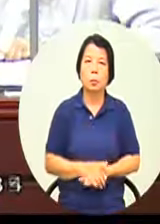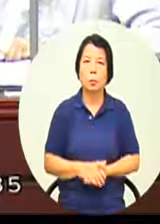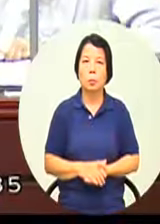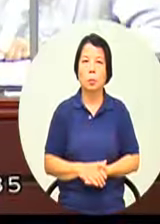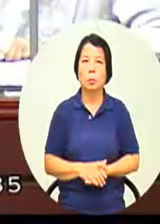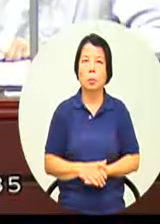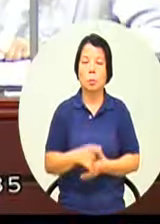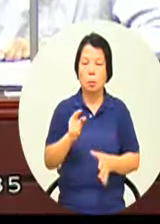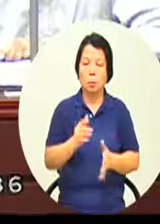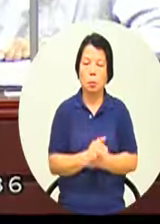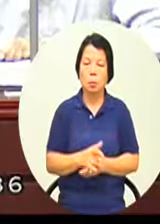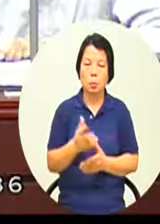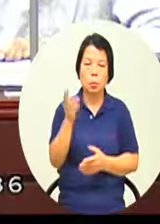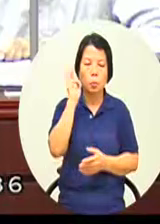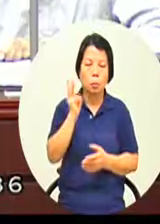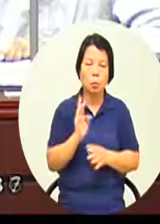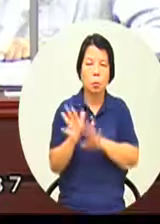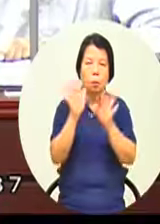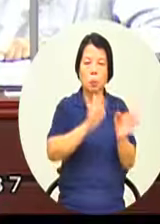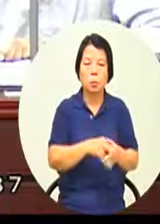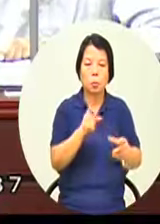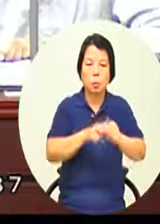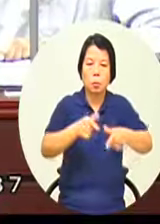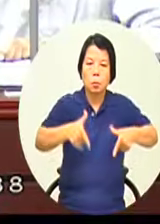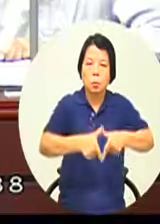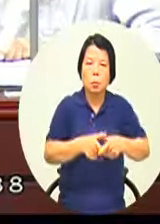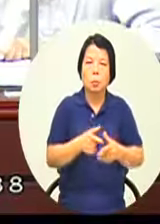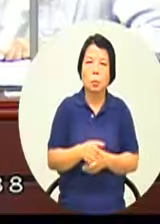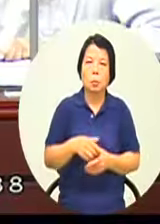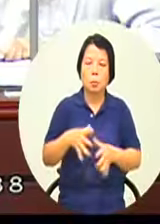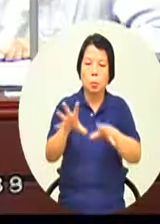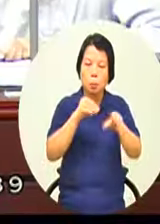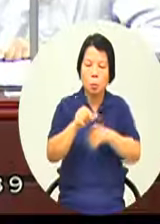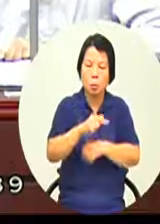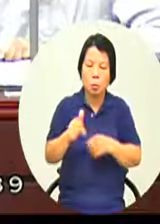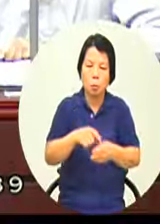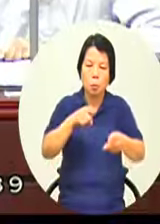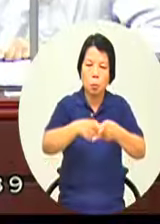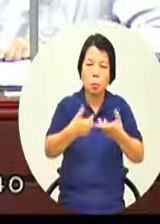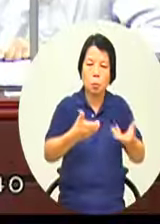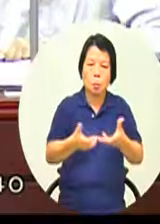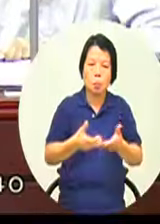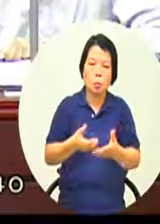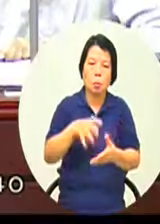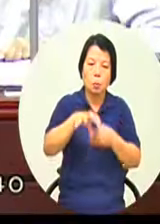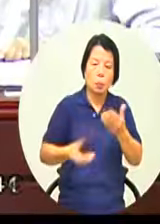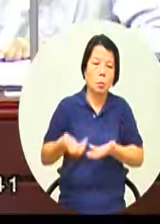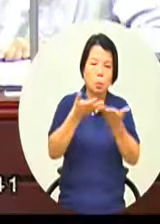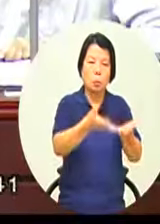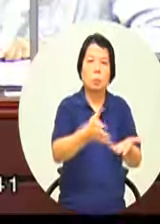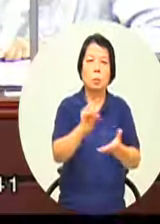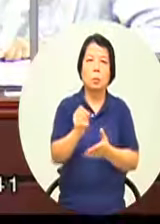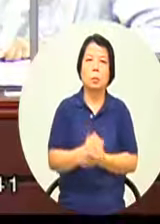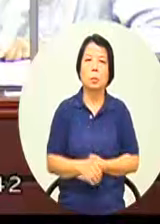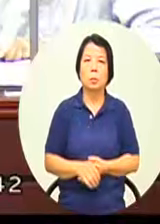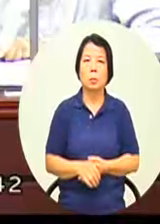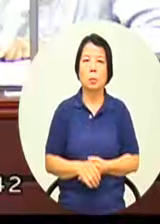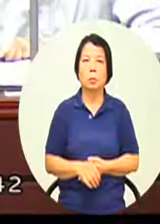我们在水情中心 有或是没有？ 公务局 有没有？ 没有。 公务局你们没有